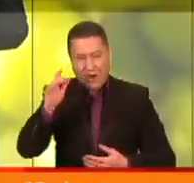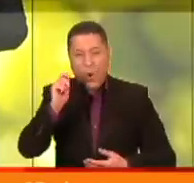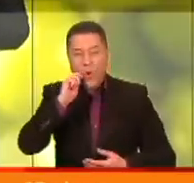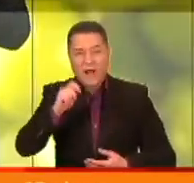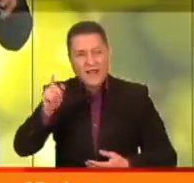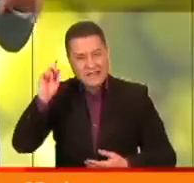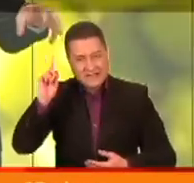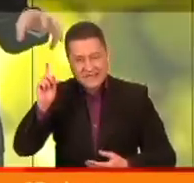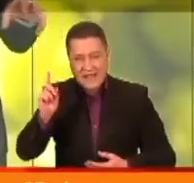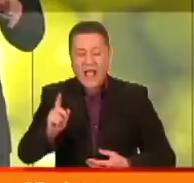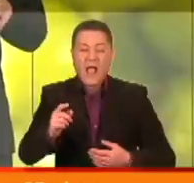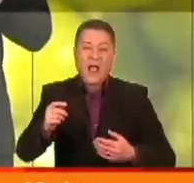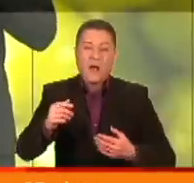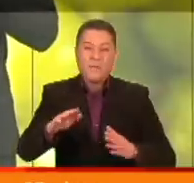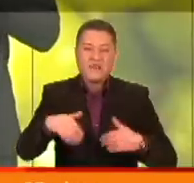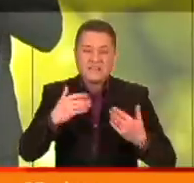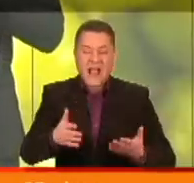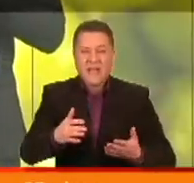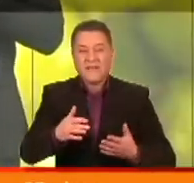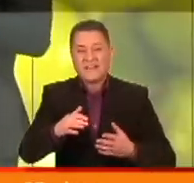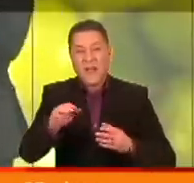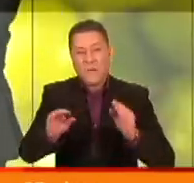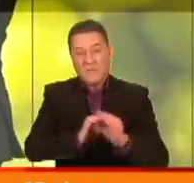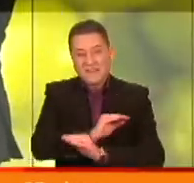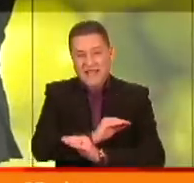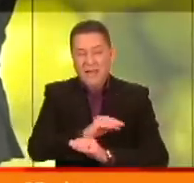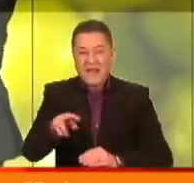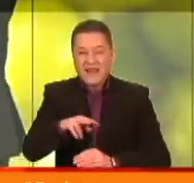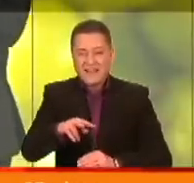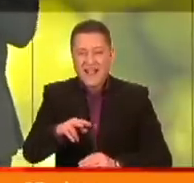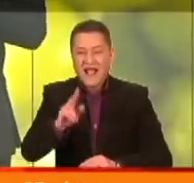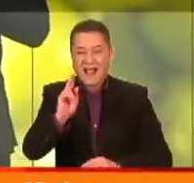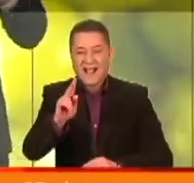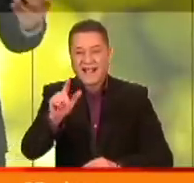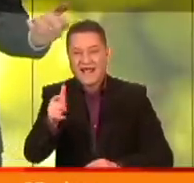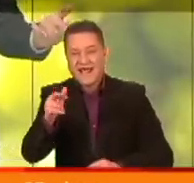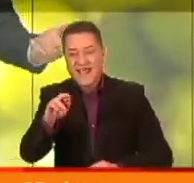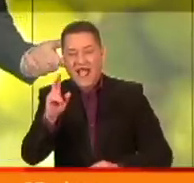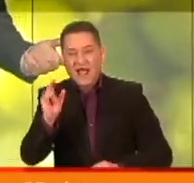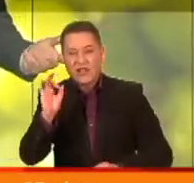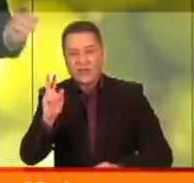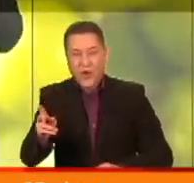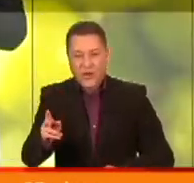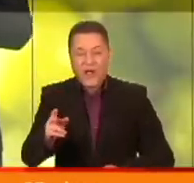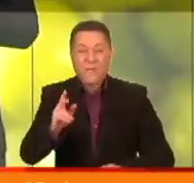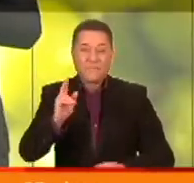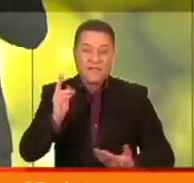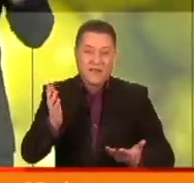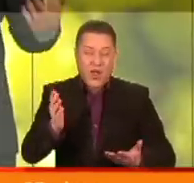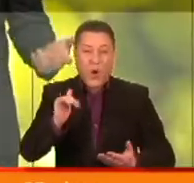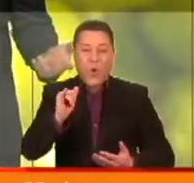просто пропонує переставити місцями літери у слові «коньяк». Так виходить «к'янок». Хтось вигадує складне для вимовляння